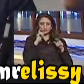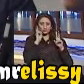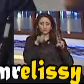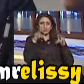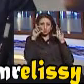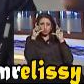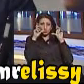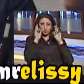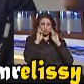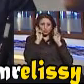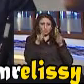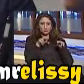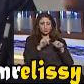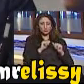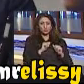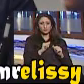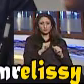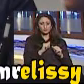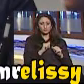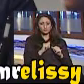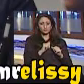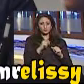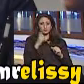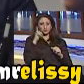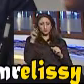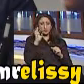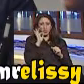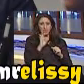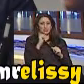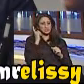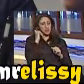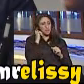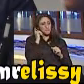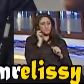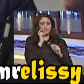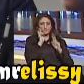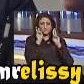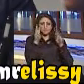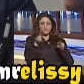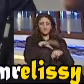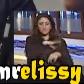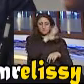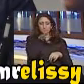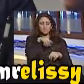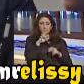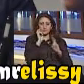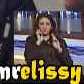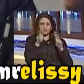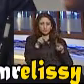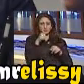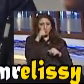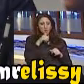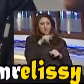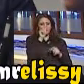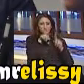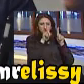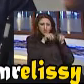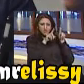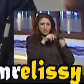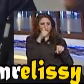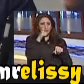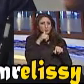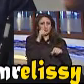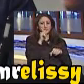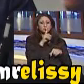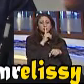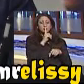اللي كلنا مش شايفينه, قررت أخليكم تسمعوا الصامتين الصابرين